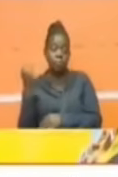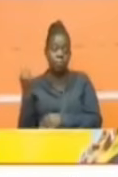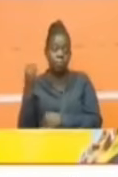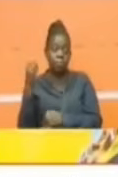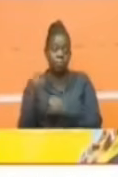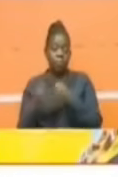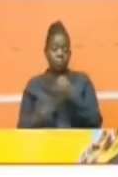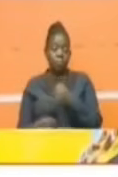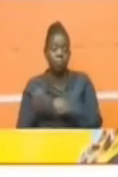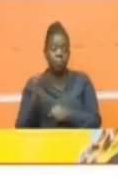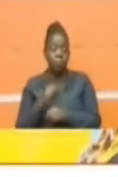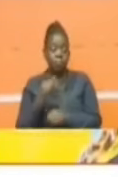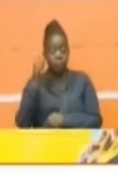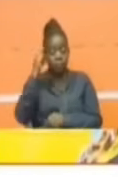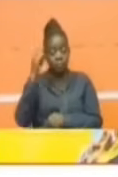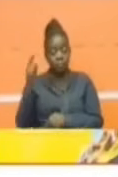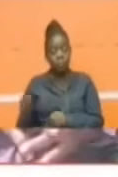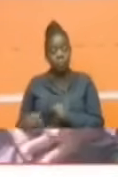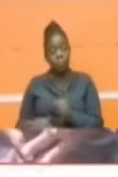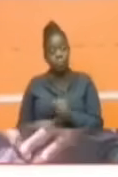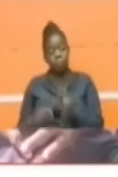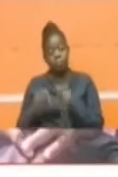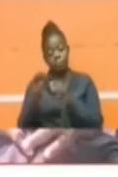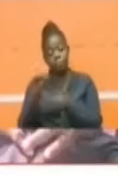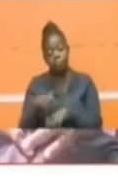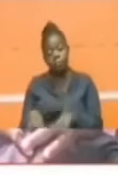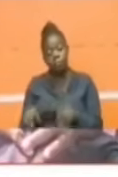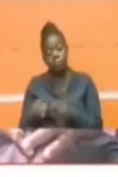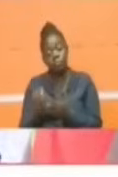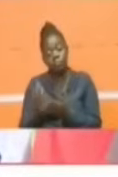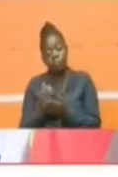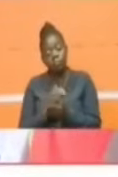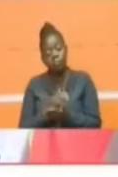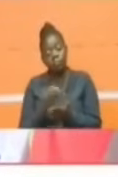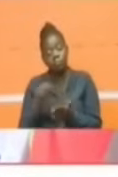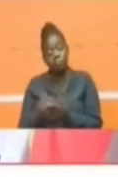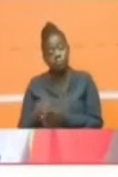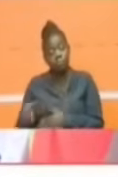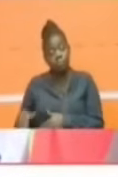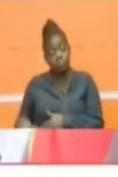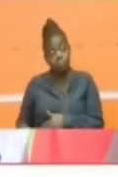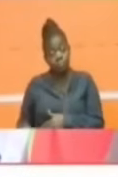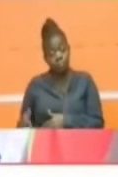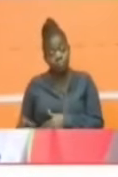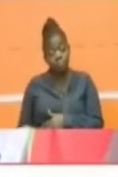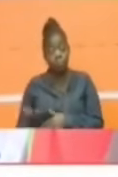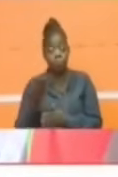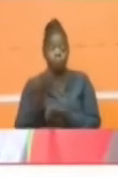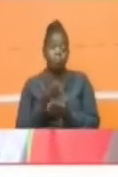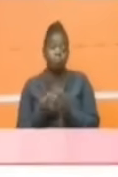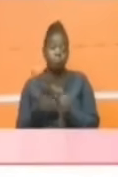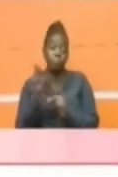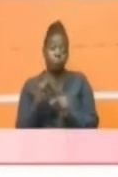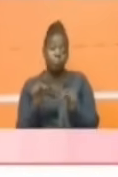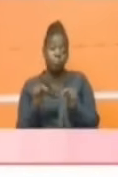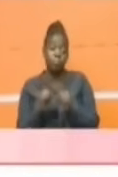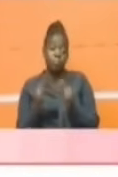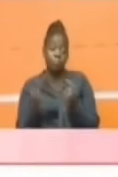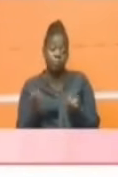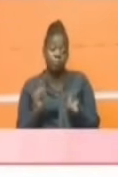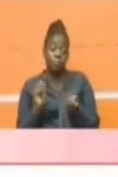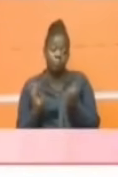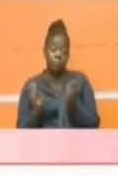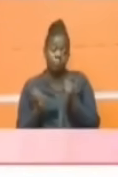lubuto. Uluoka wabula balime. Bafisone sente monsawa. Nambi yangu wata seya banto. Mbwebu kedi ukufayo